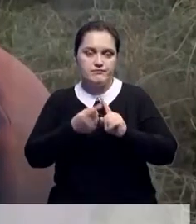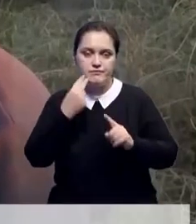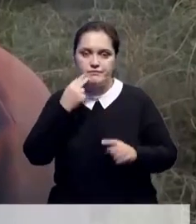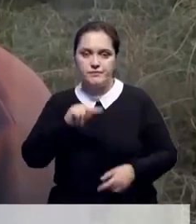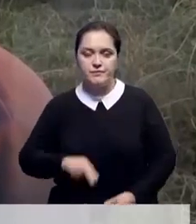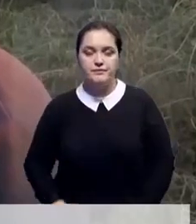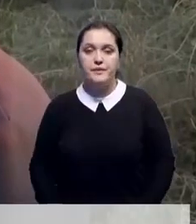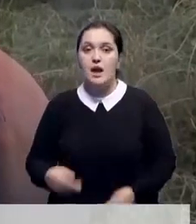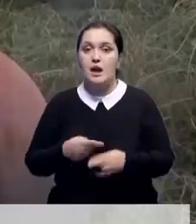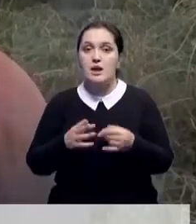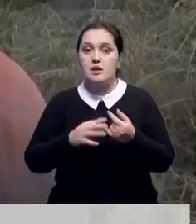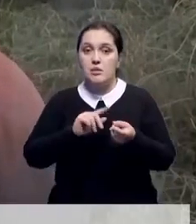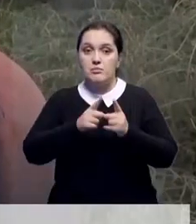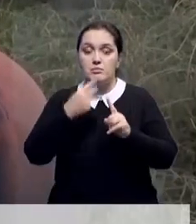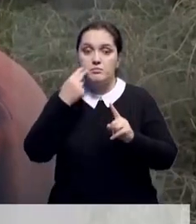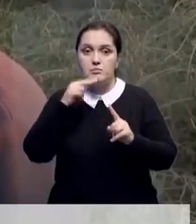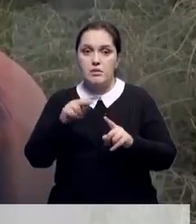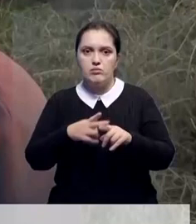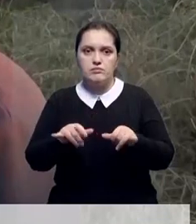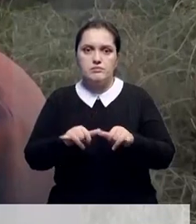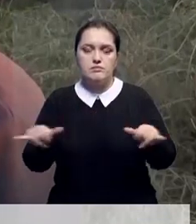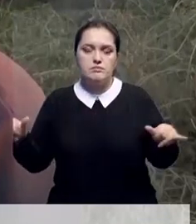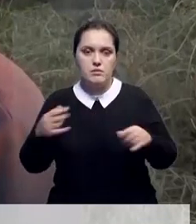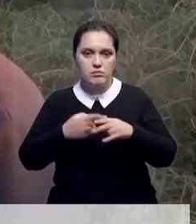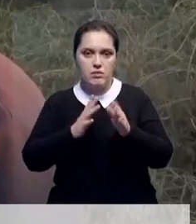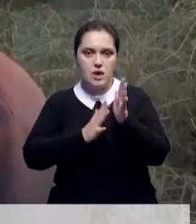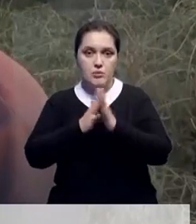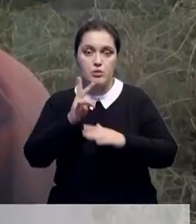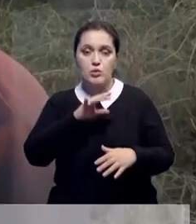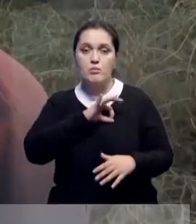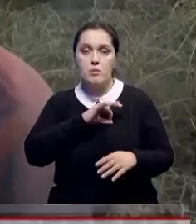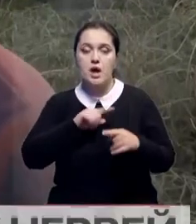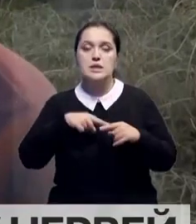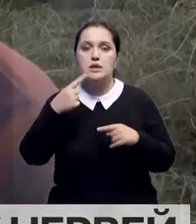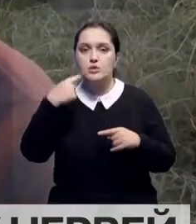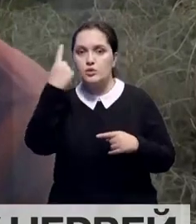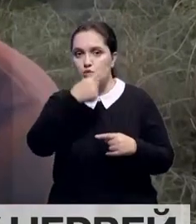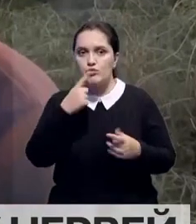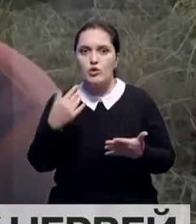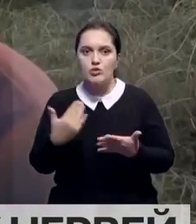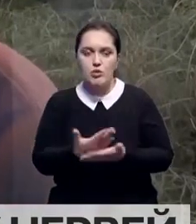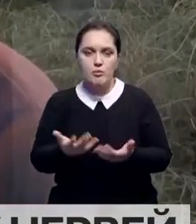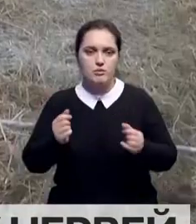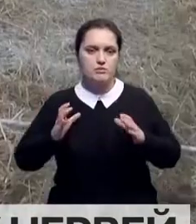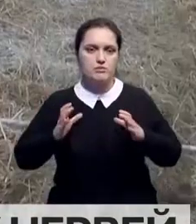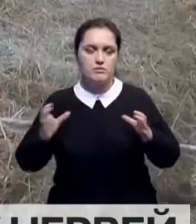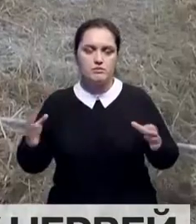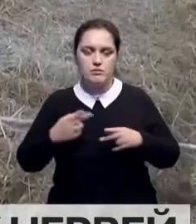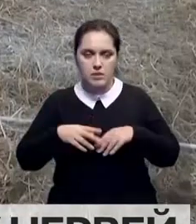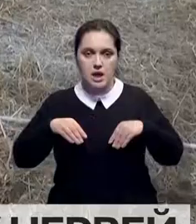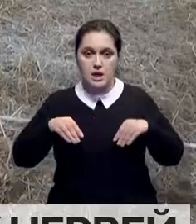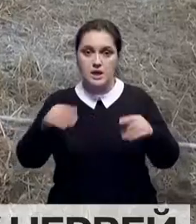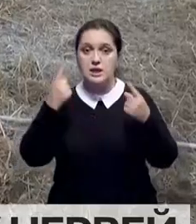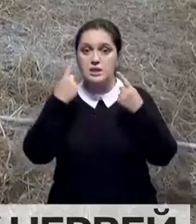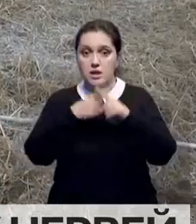Урожайность хорошая, удобрение действительно повышает плодородие почвы. Конечно, нужно его применять и на следующий год, чтобы снова получить богатый урожай.